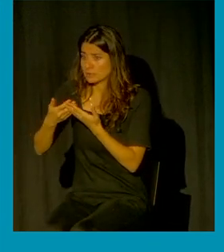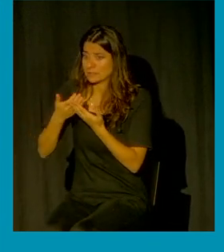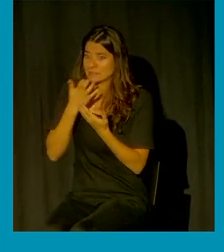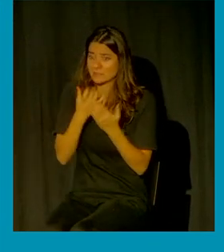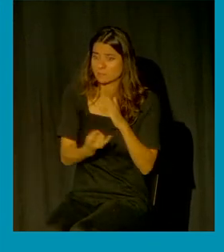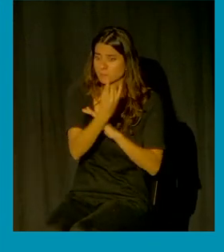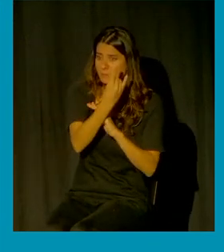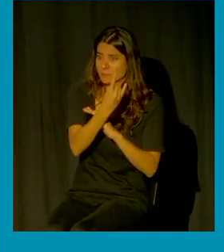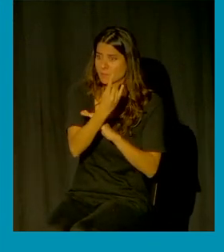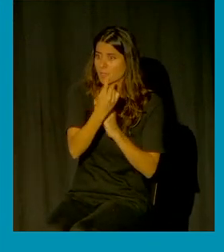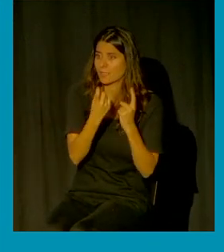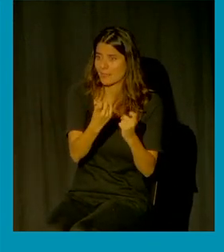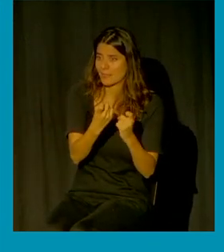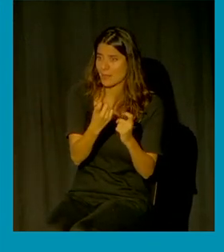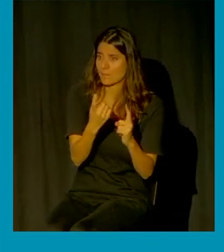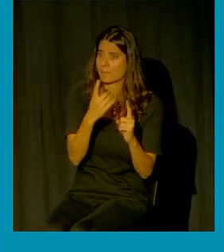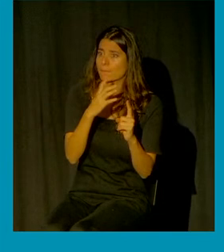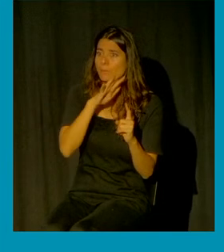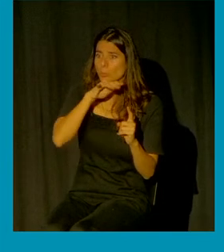tipus de violència